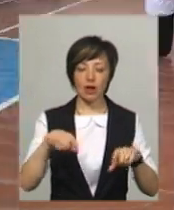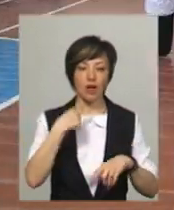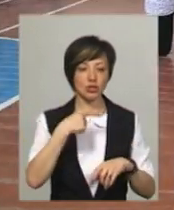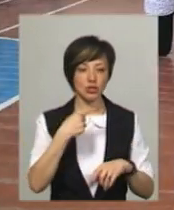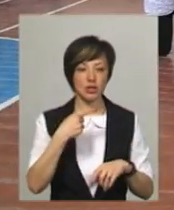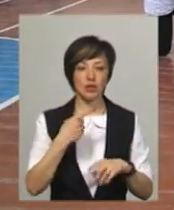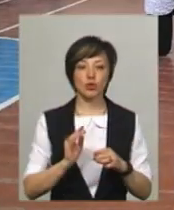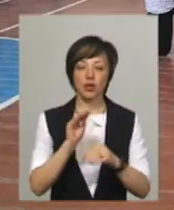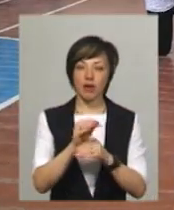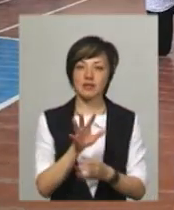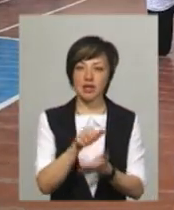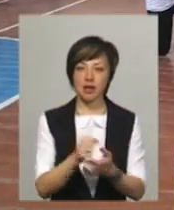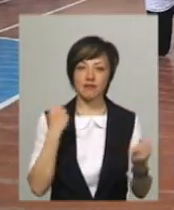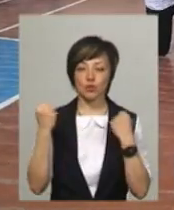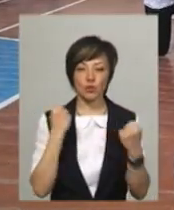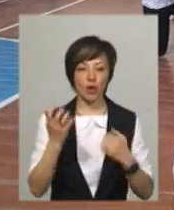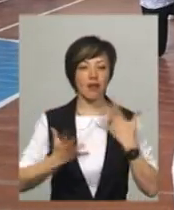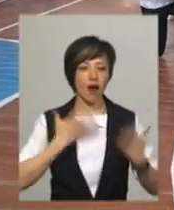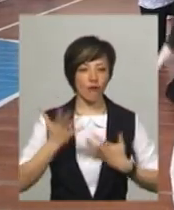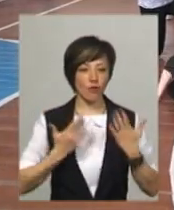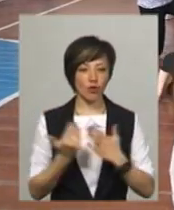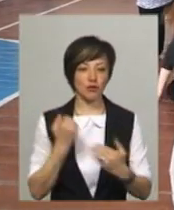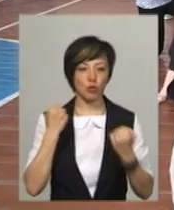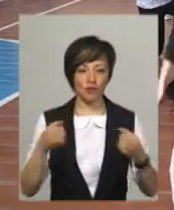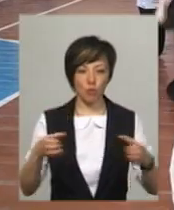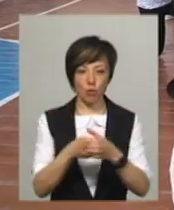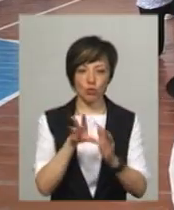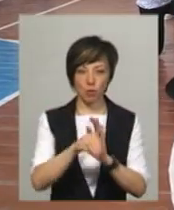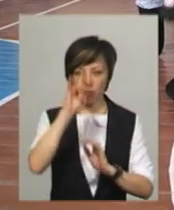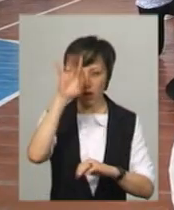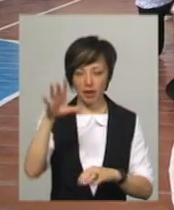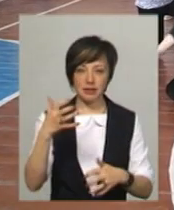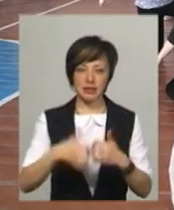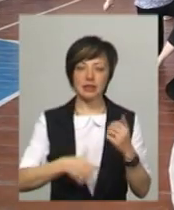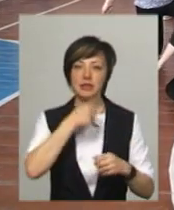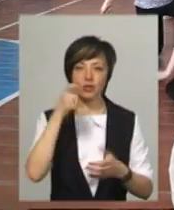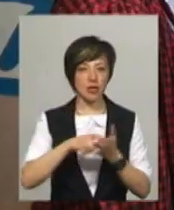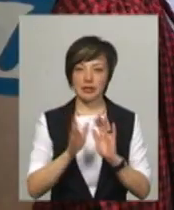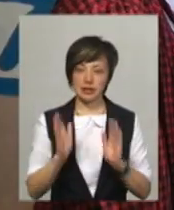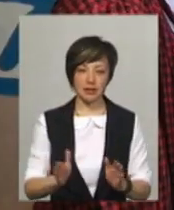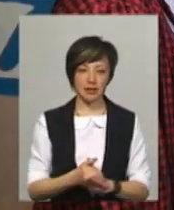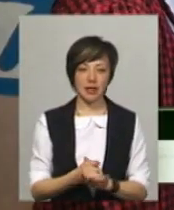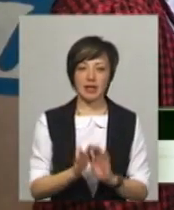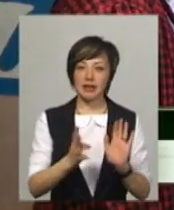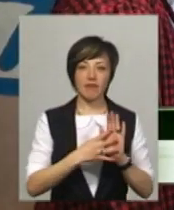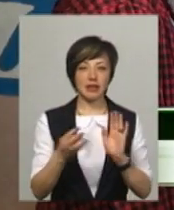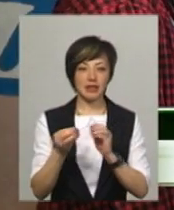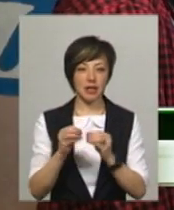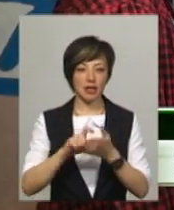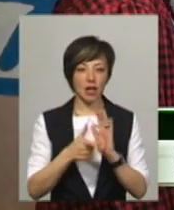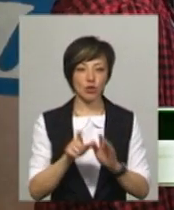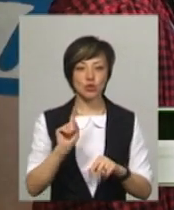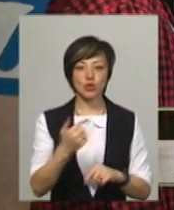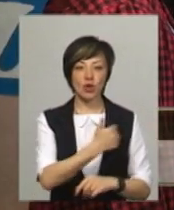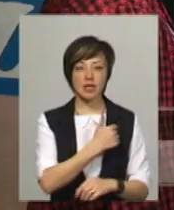каже, черлідинг додав заняттям фізкультури драйву. Новий спортивний модуль популярний не тільки серед старшокласниць. Не тільки 9-10 класи, а